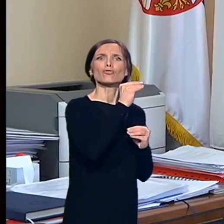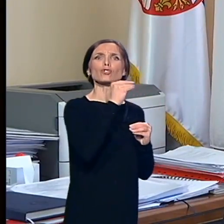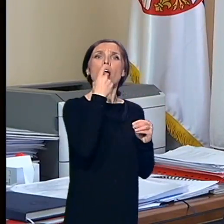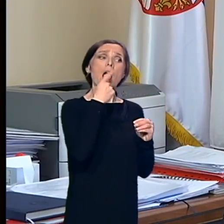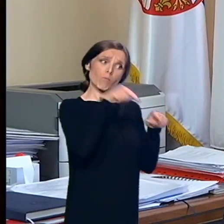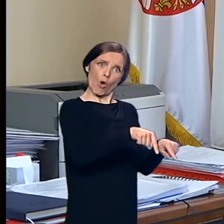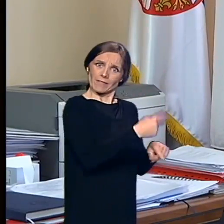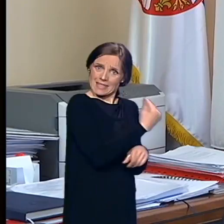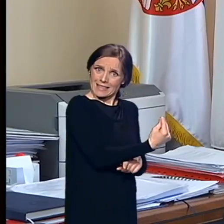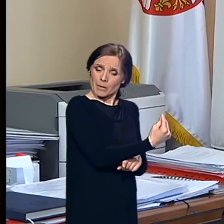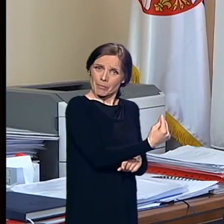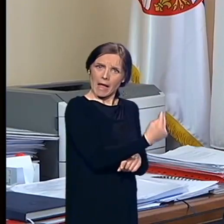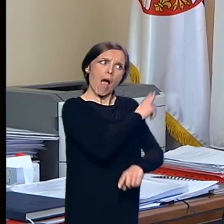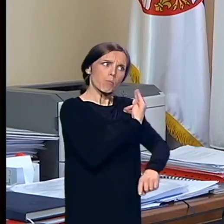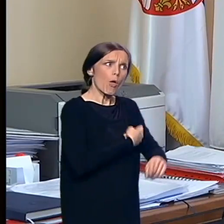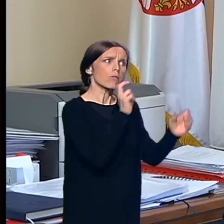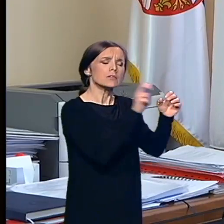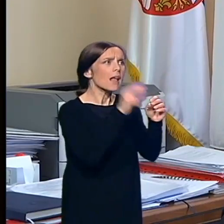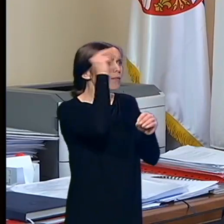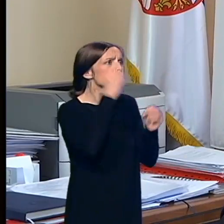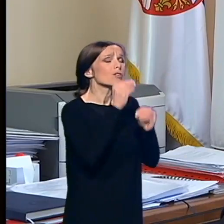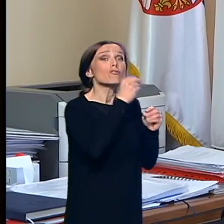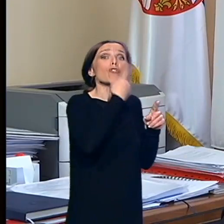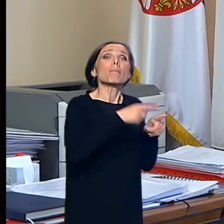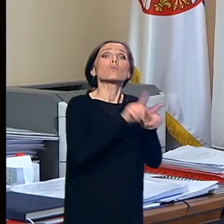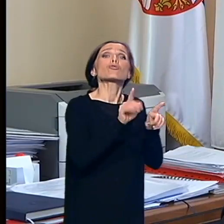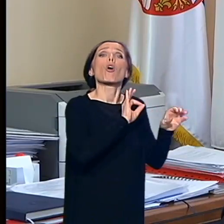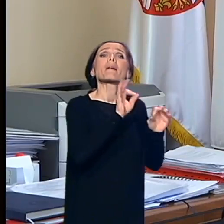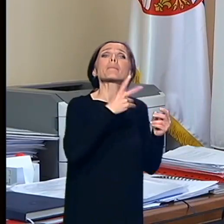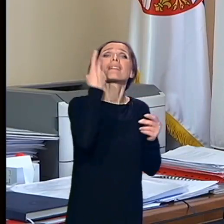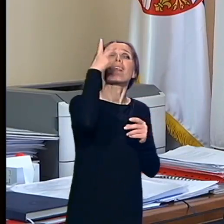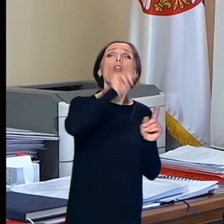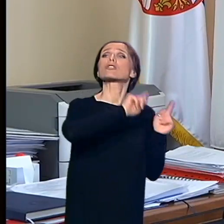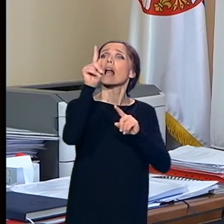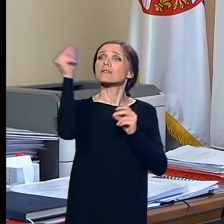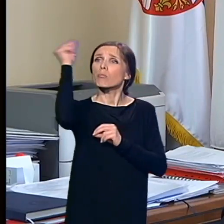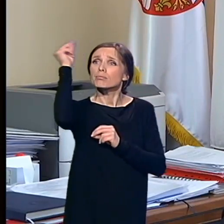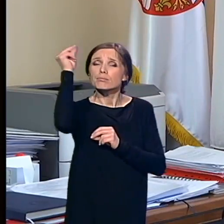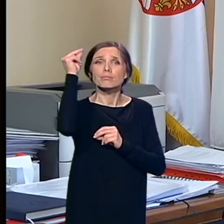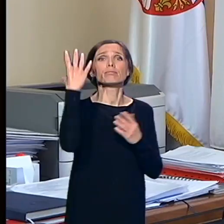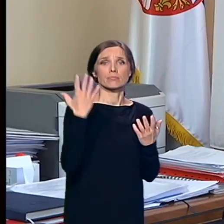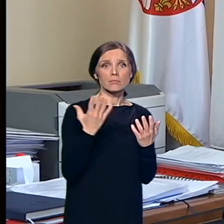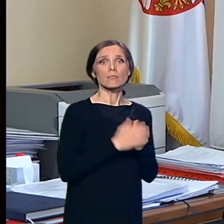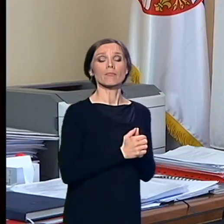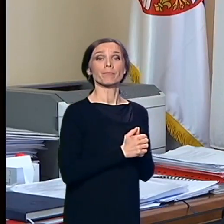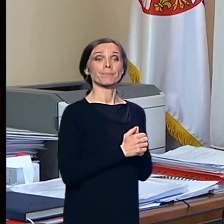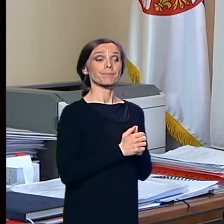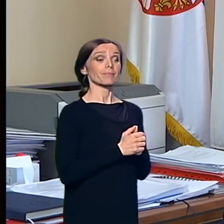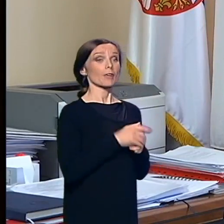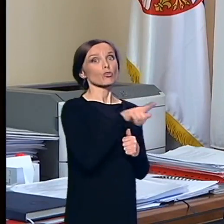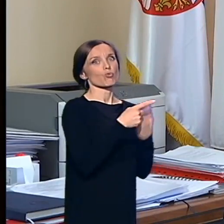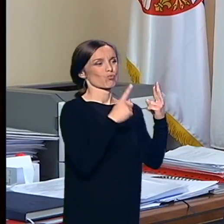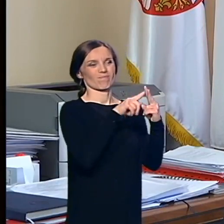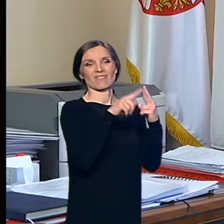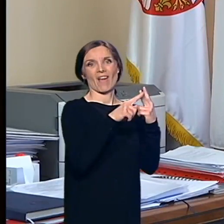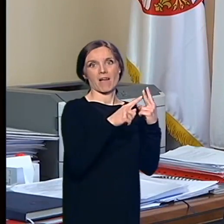našim vrhunskim ustanovama, tako i u inostranstvu. Znači, to su 2 glavna preduslova. Ono što moram istaći to je da mi ne